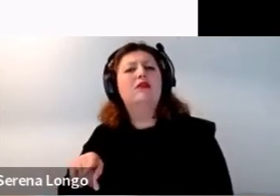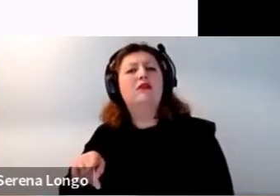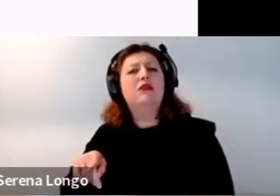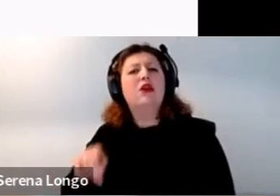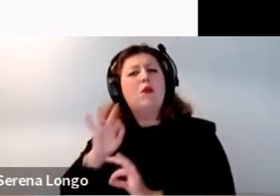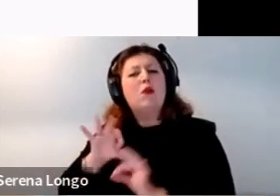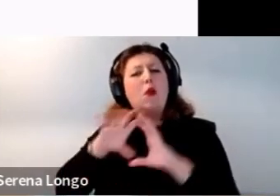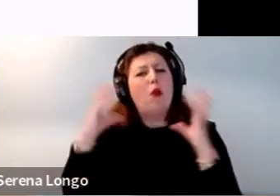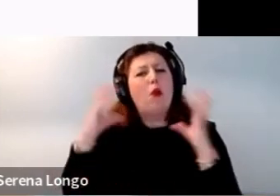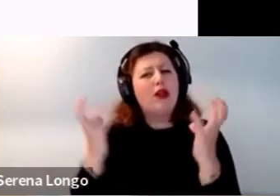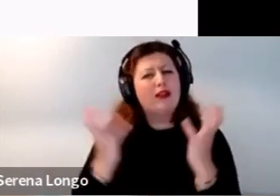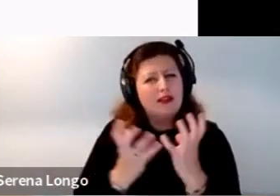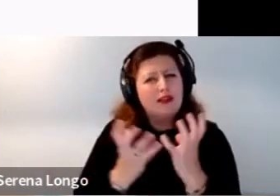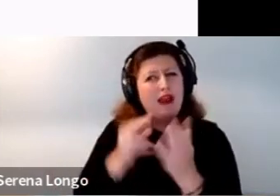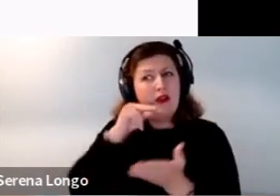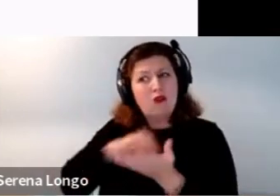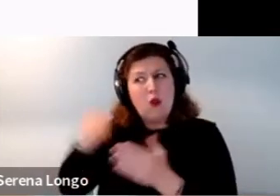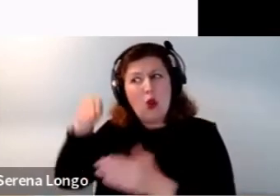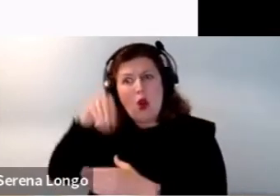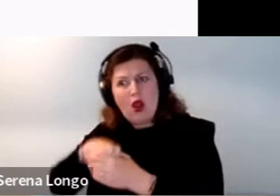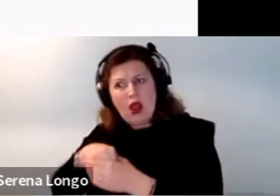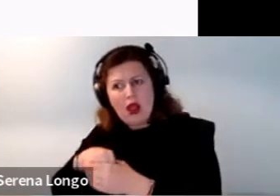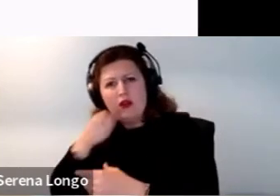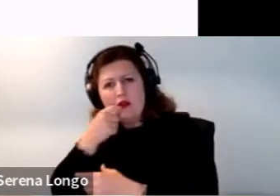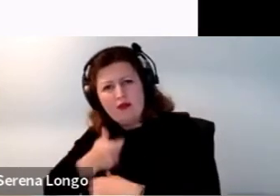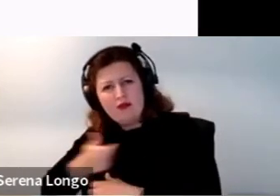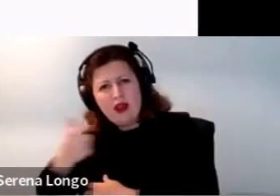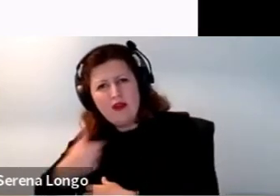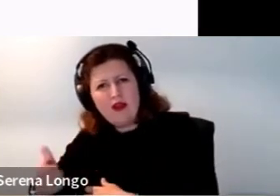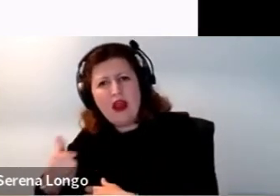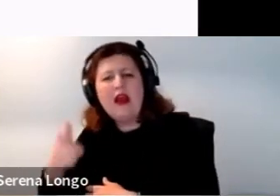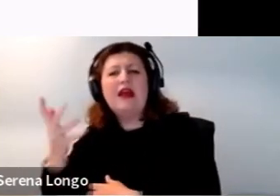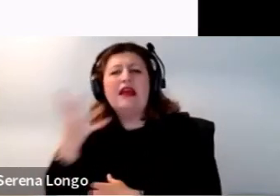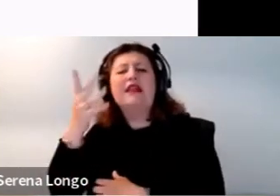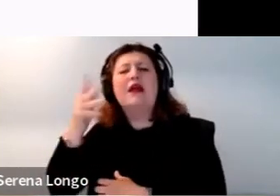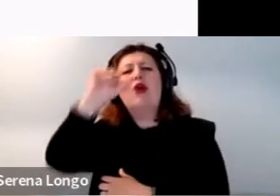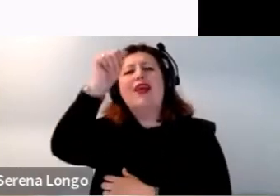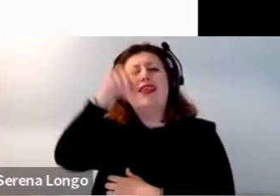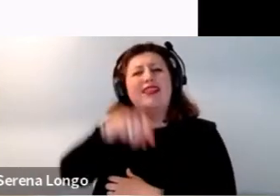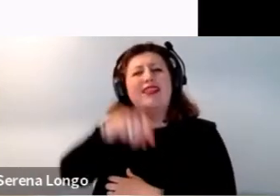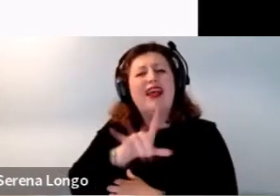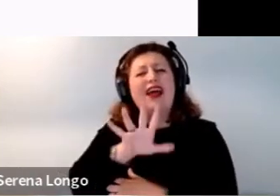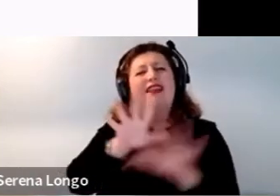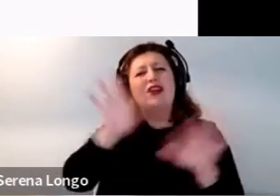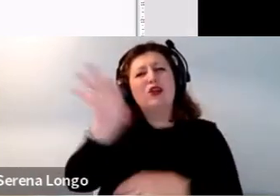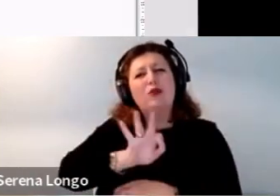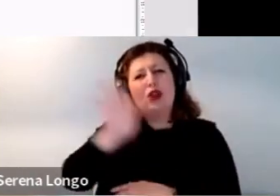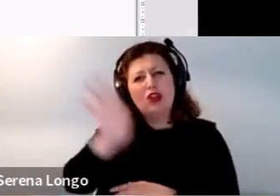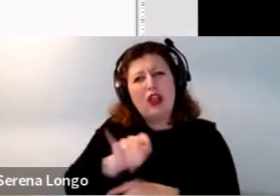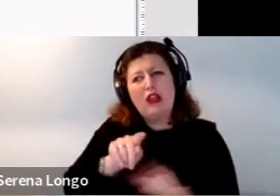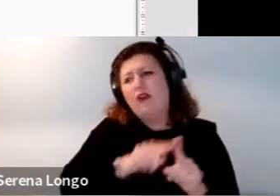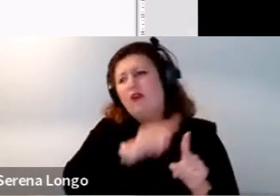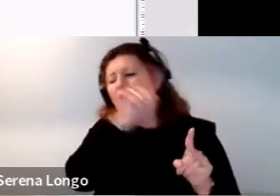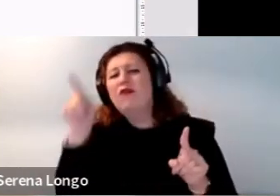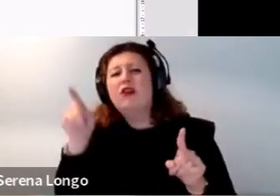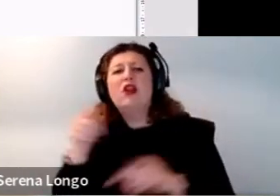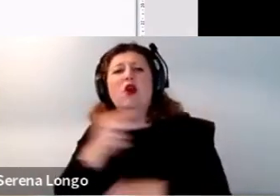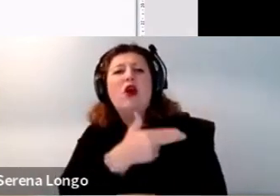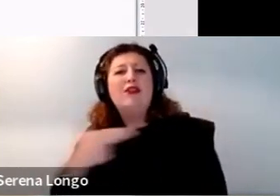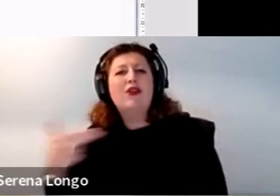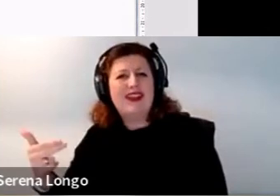mondiale varia dal 10% in paesi come l'India al 60% in paesi come